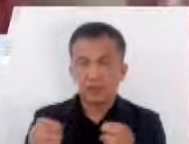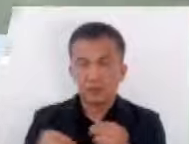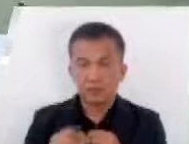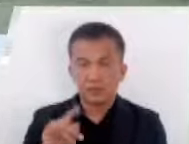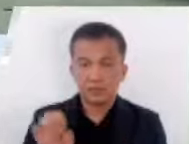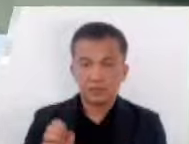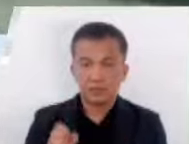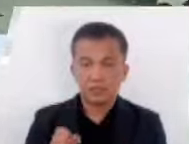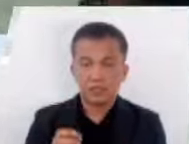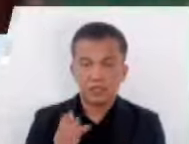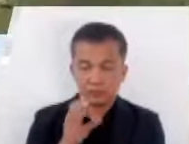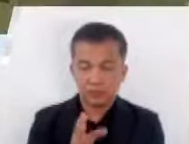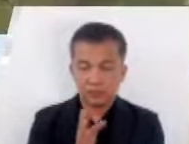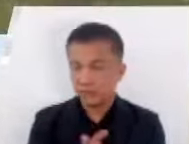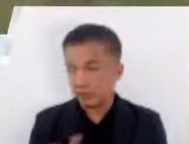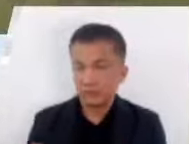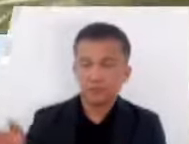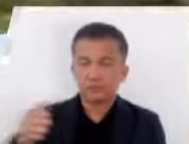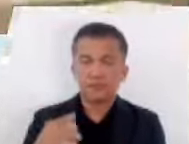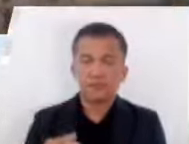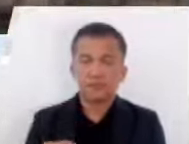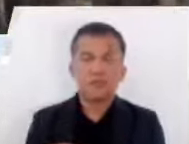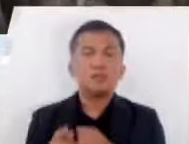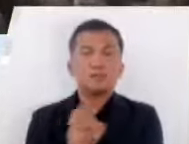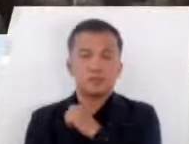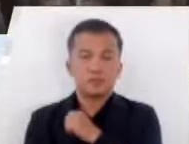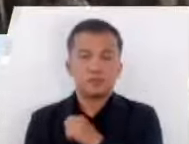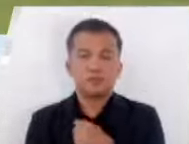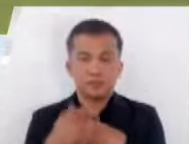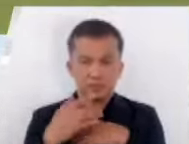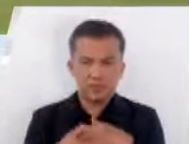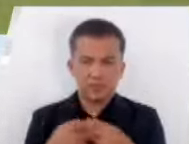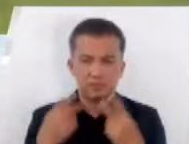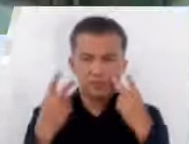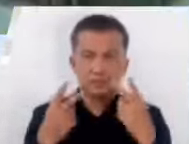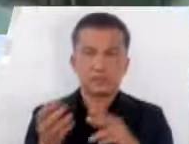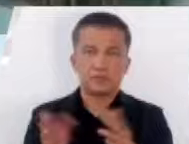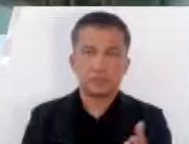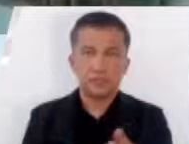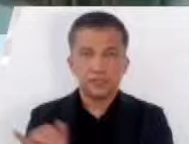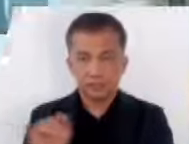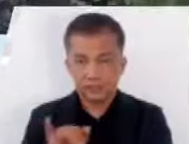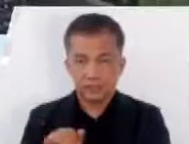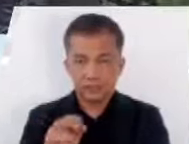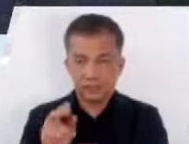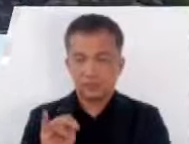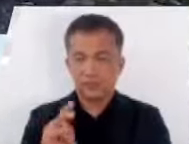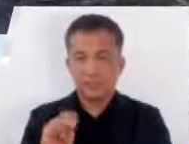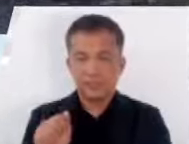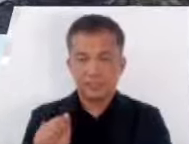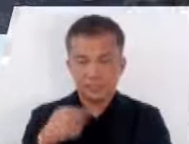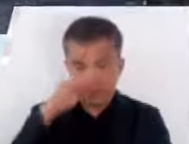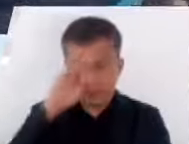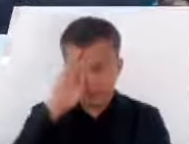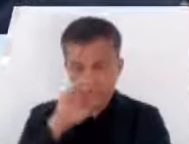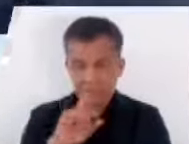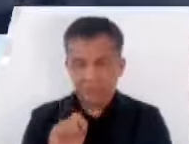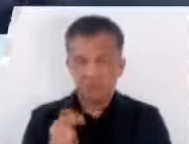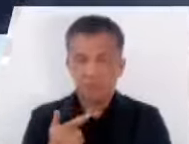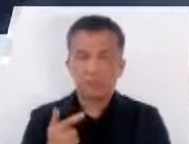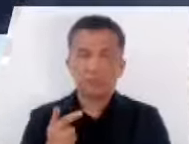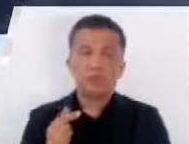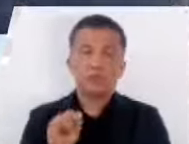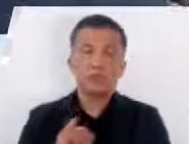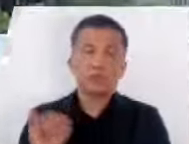rerouting. Sa mga lalawigan, may mga maaga na ring dumalaw sa mga yumao gaya ng mga taga Noveleta, Cavite at Lawag, Ilocos Norte na tuloy